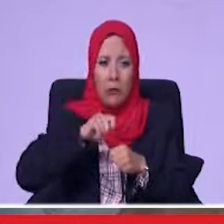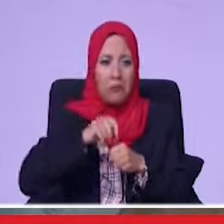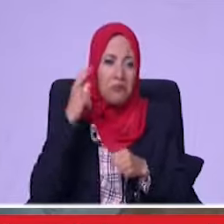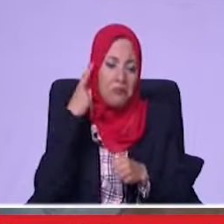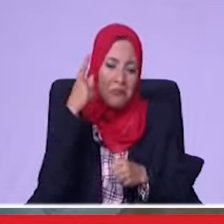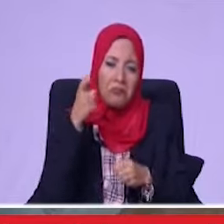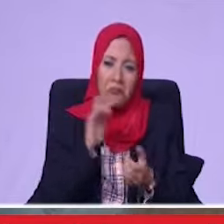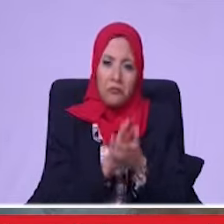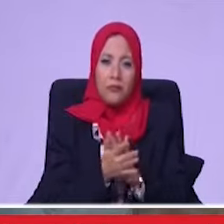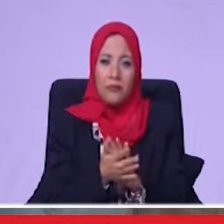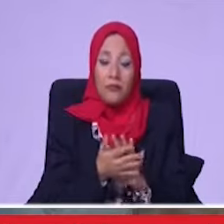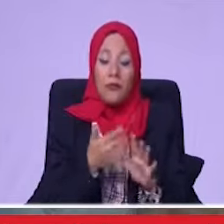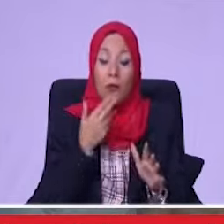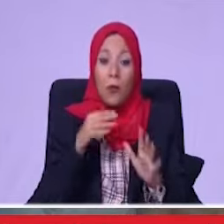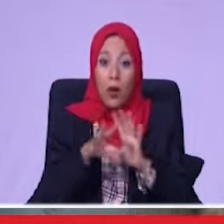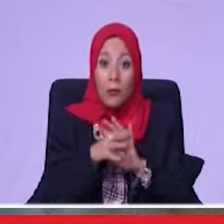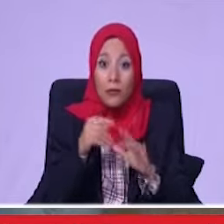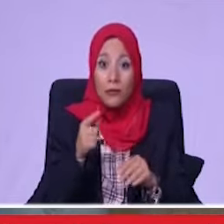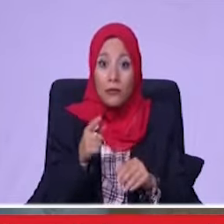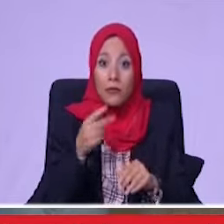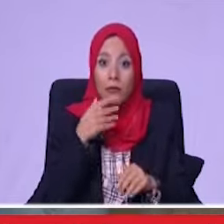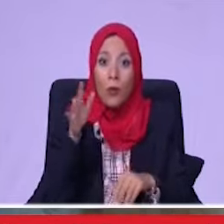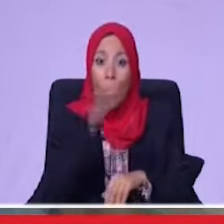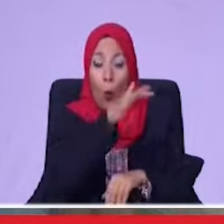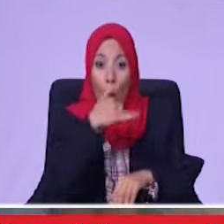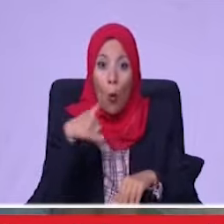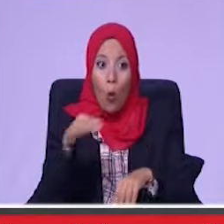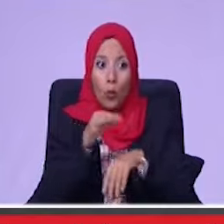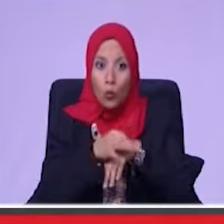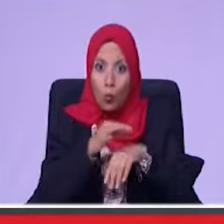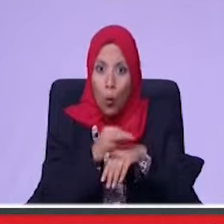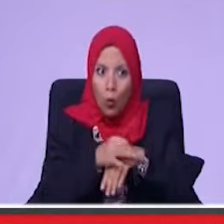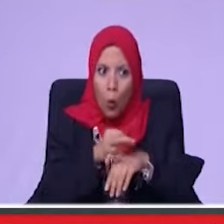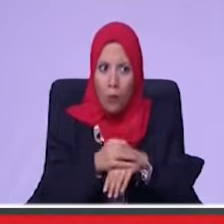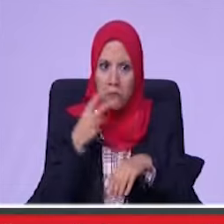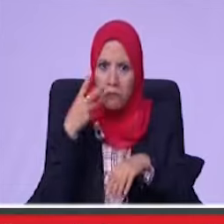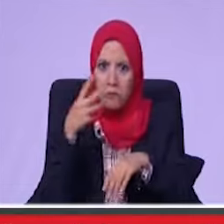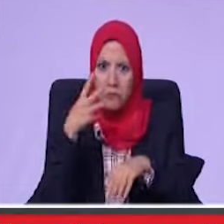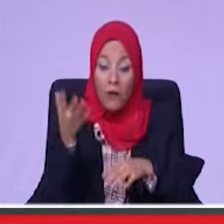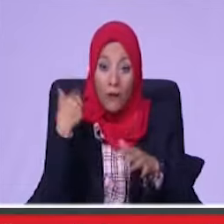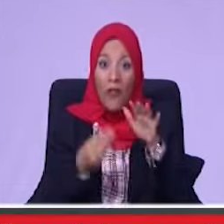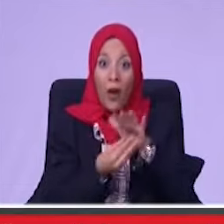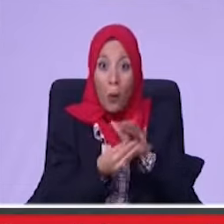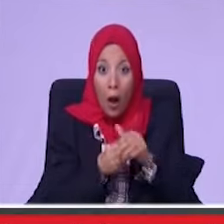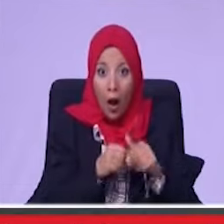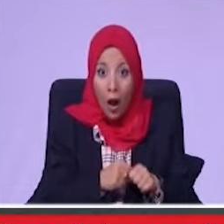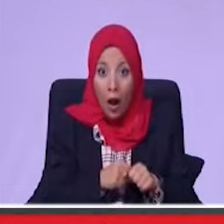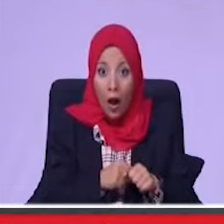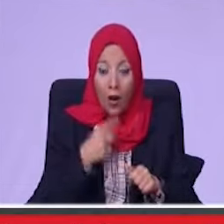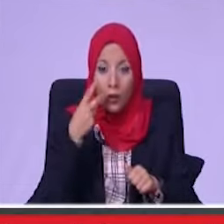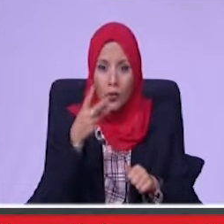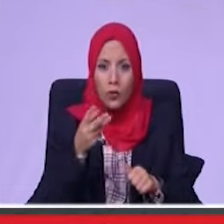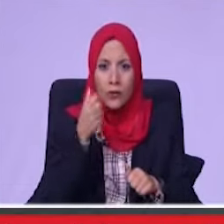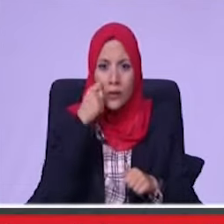عاوننا معاه نعالجه الدكاتره. قالوا ايه الدكاتره؟ الدكاتره في الكليه والدكاتره